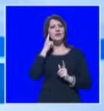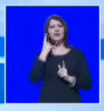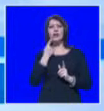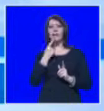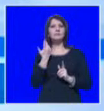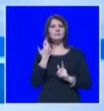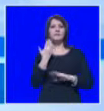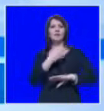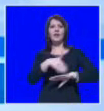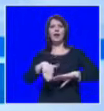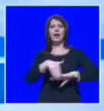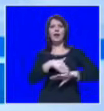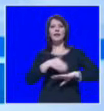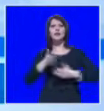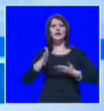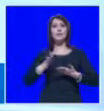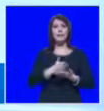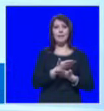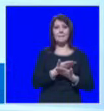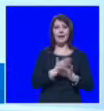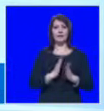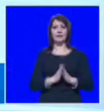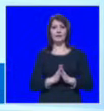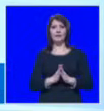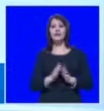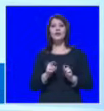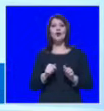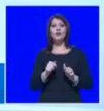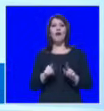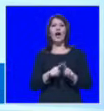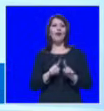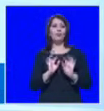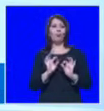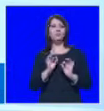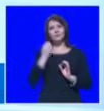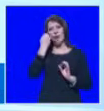ако приемат вашата идея? Да го наречем добросъседски Шенген.